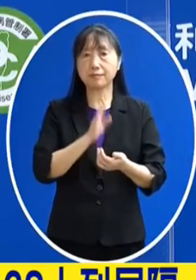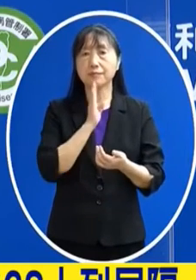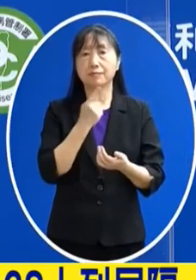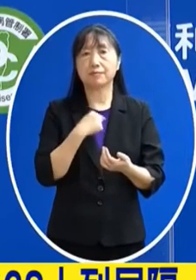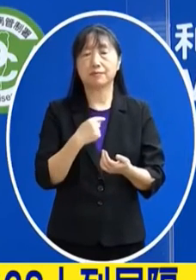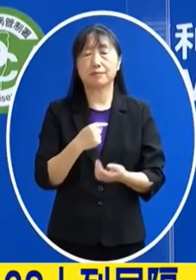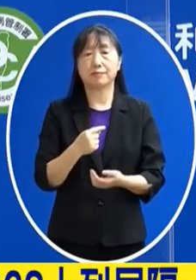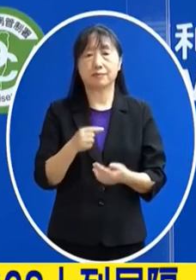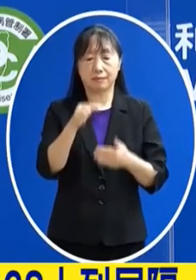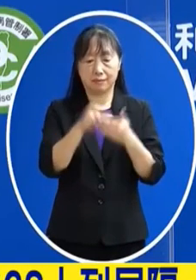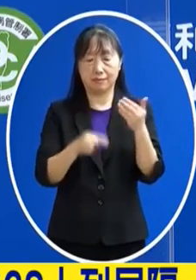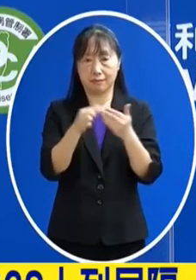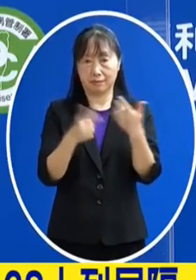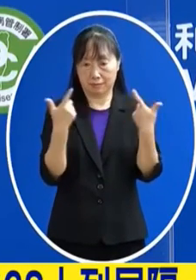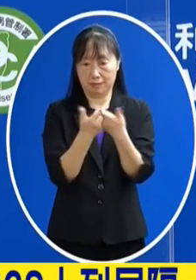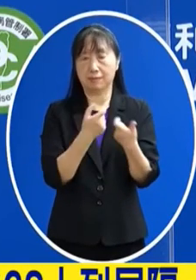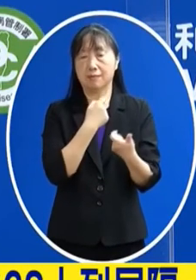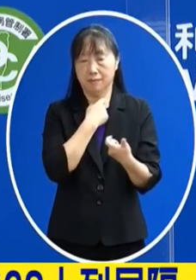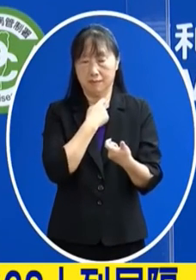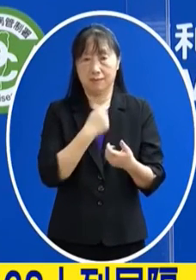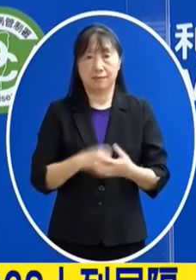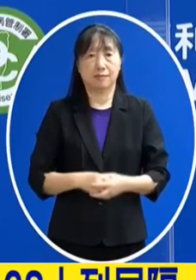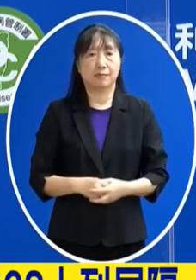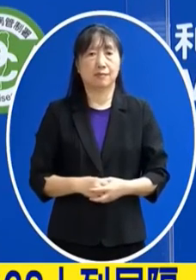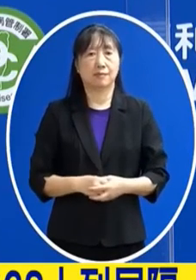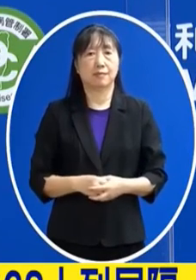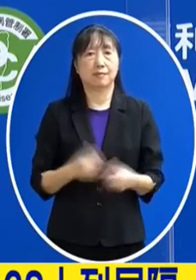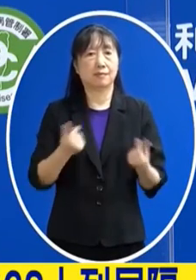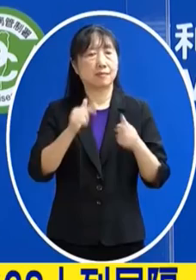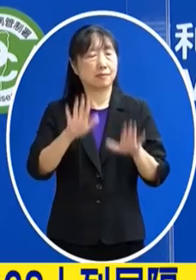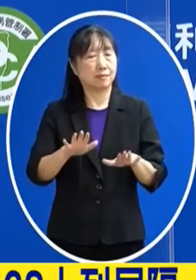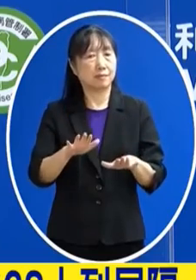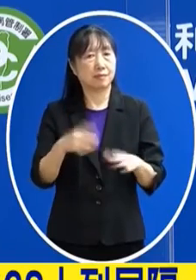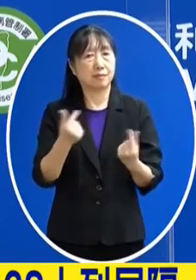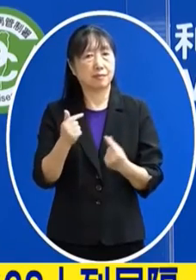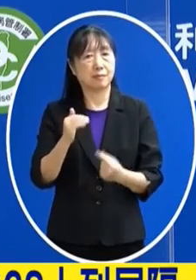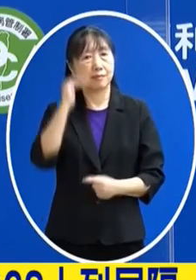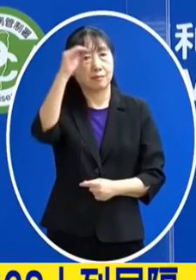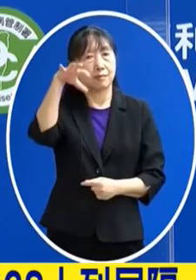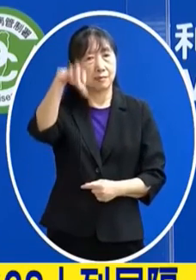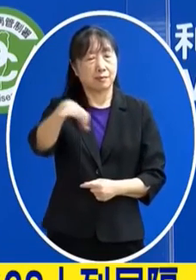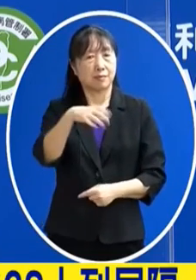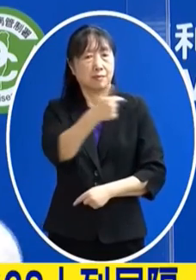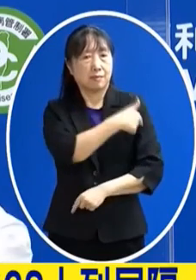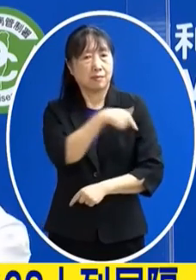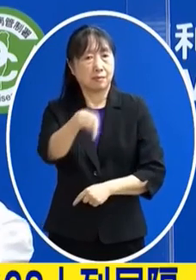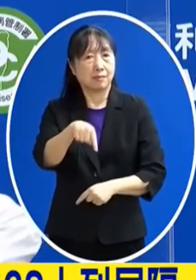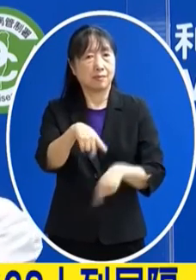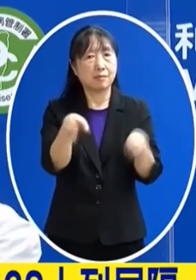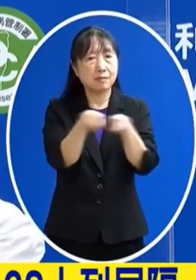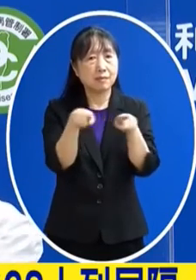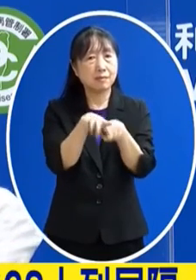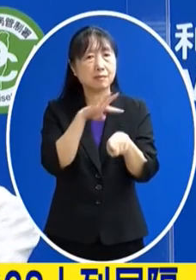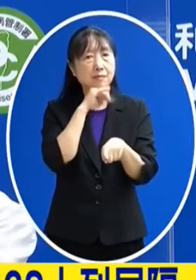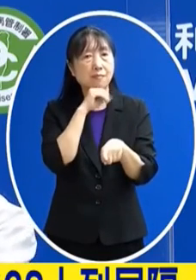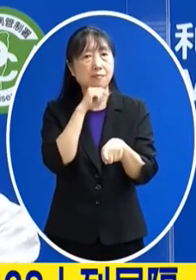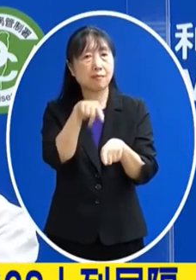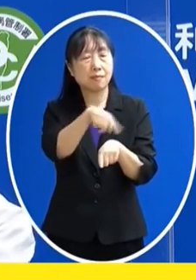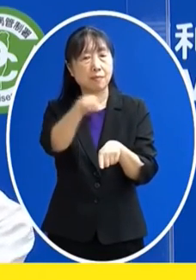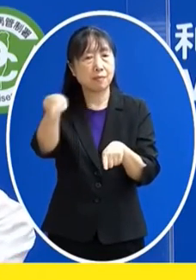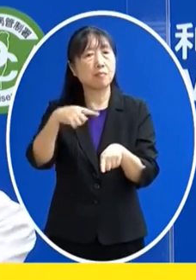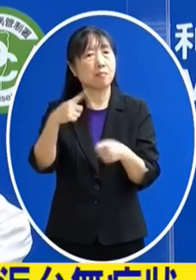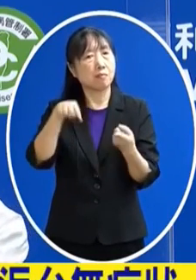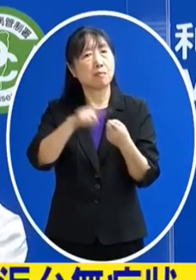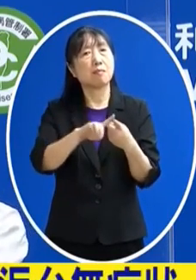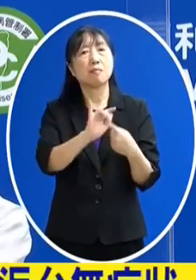们紧急授权的一些条件。那现在来讲，看起来在高端这疫苗在一般全年龄层的收案应该不成